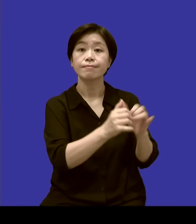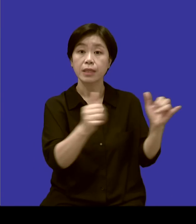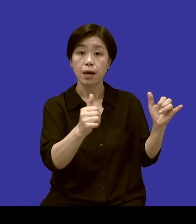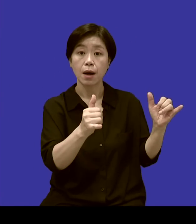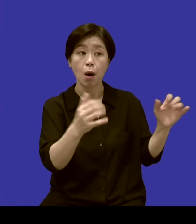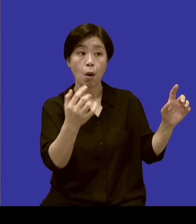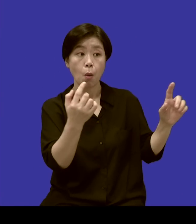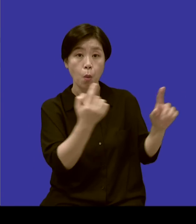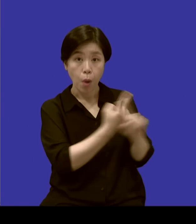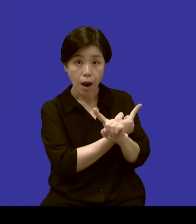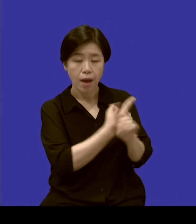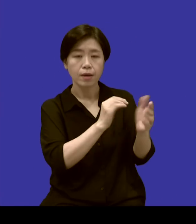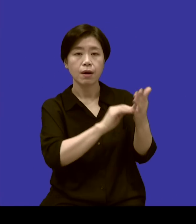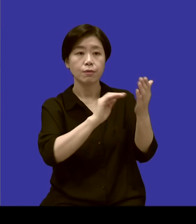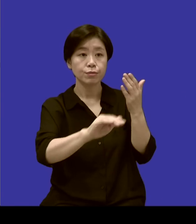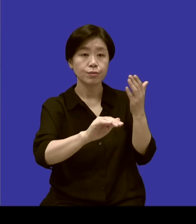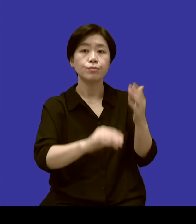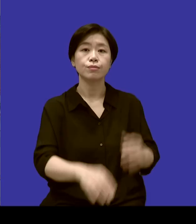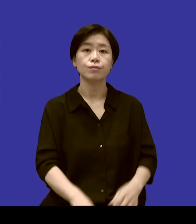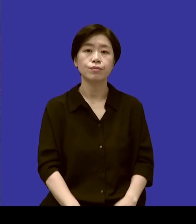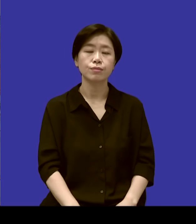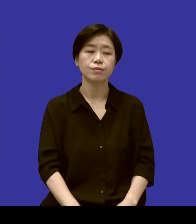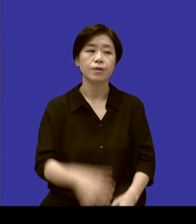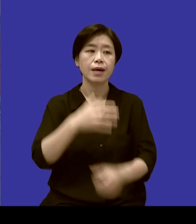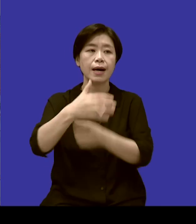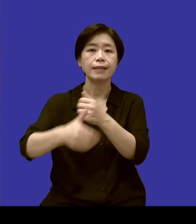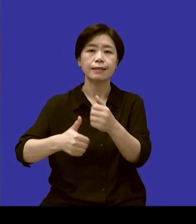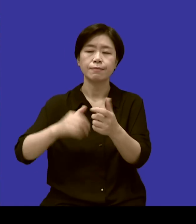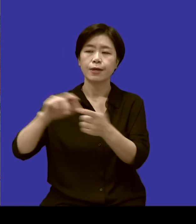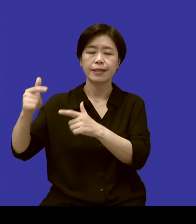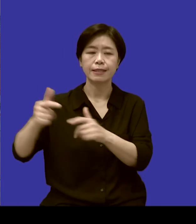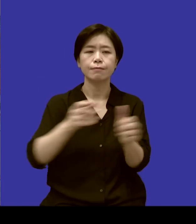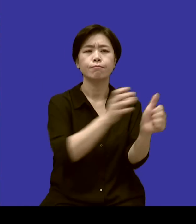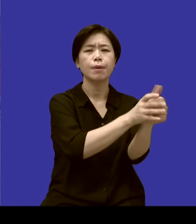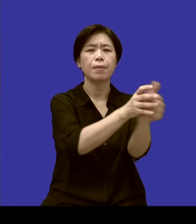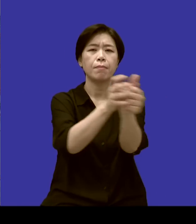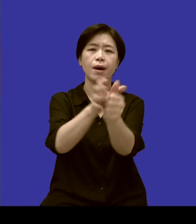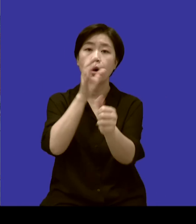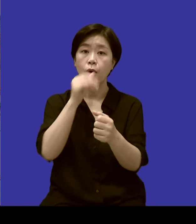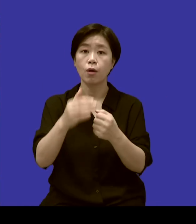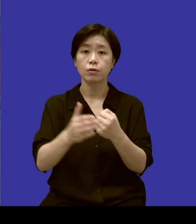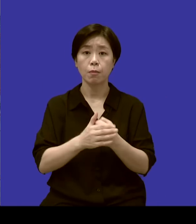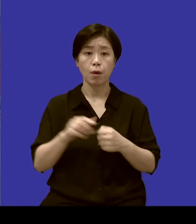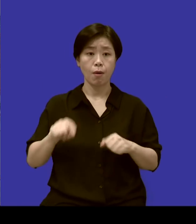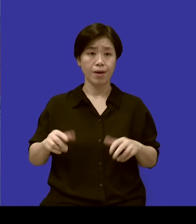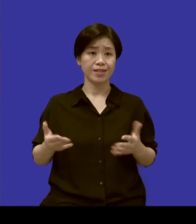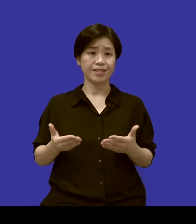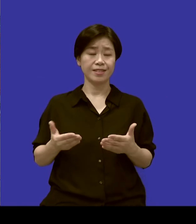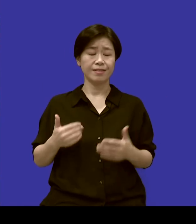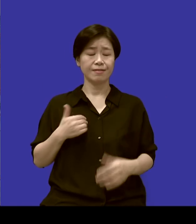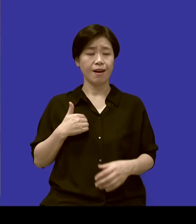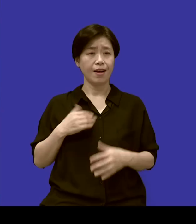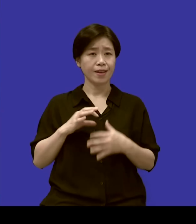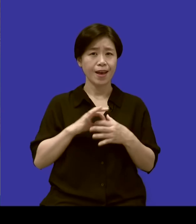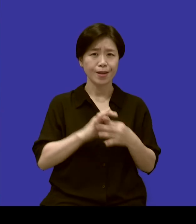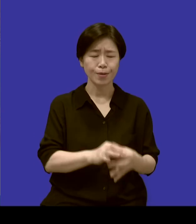예수님의 제자된 삶으로 사역자로 또 세워지고 이러니까 안 할 수가 없는 거예요. 그래서